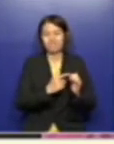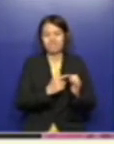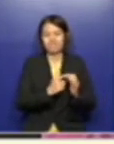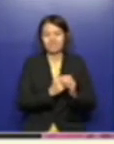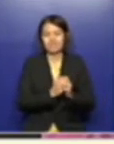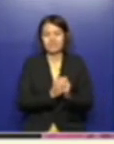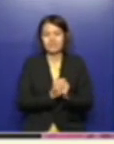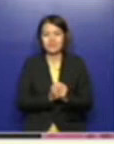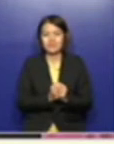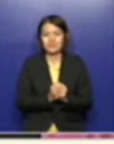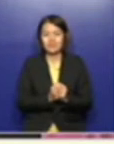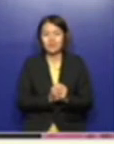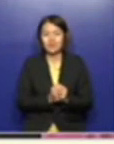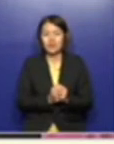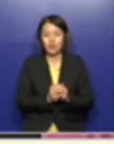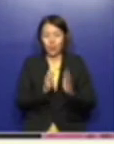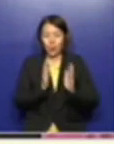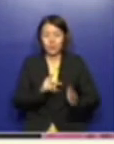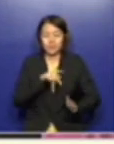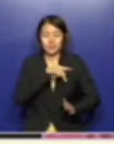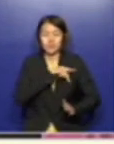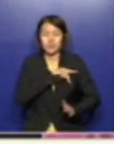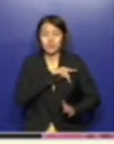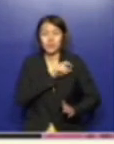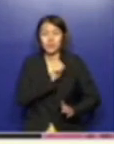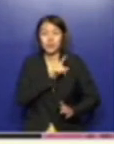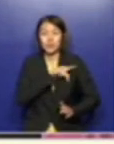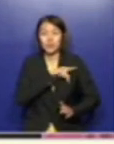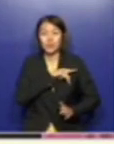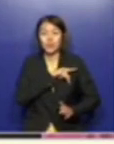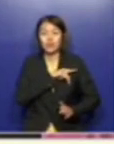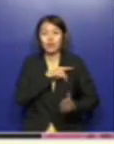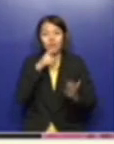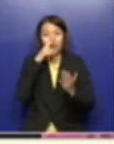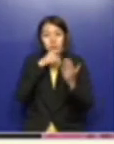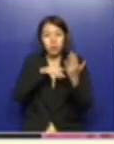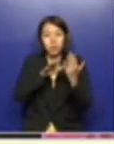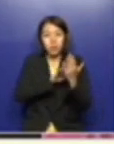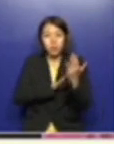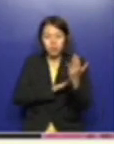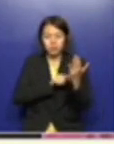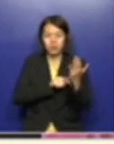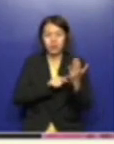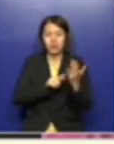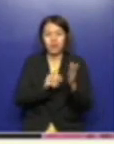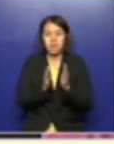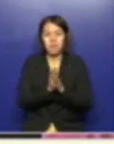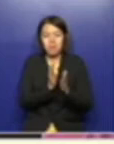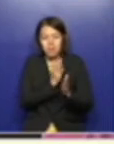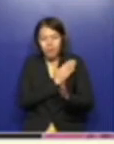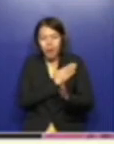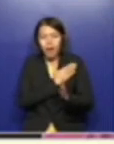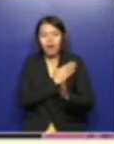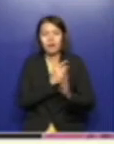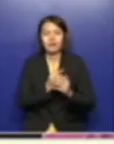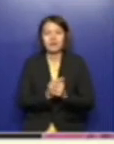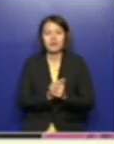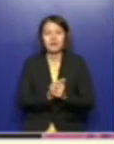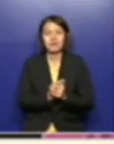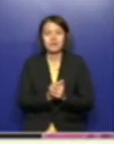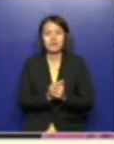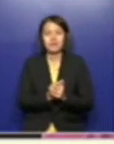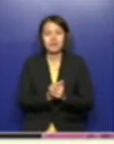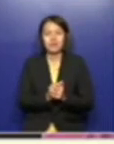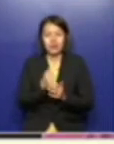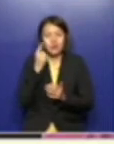ว่าเนื่องจากชาวพุทธทั้งประเทศตลอดถึงภิกษุสงฆ์สามเณรต่